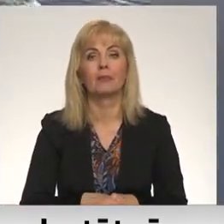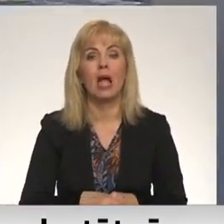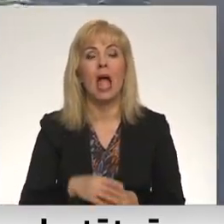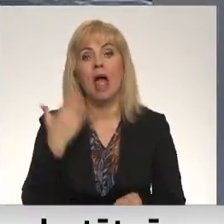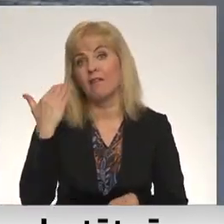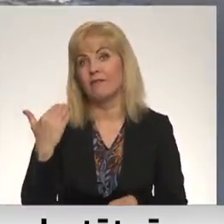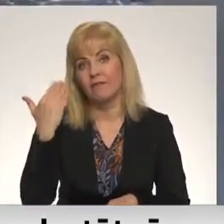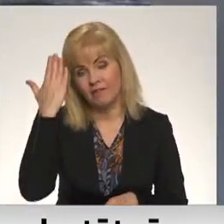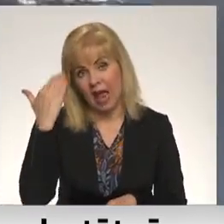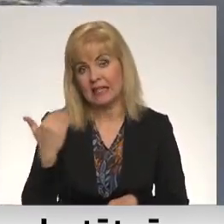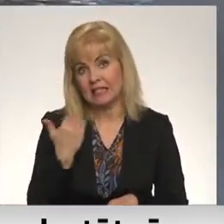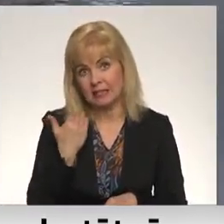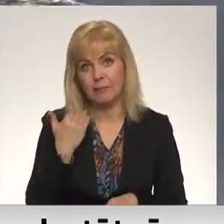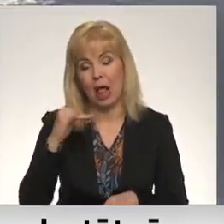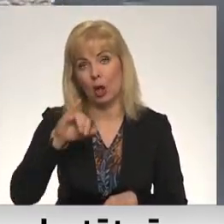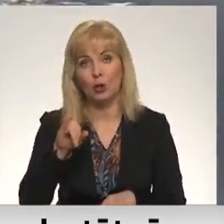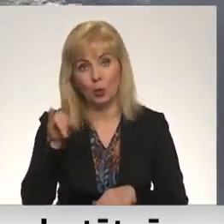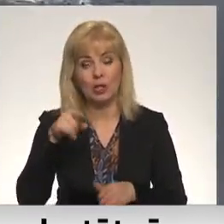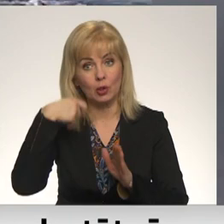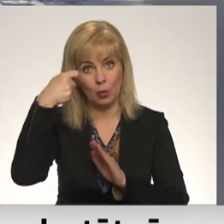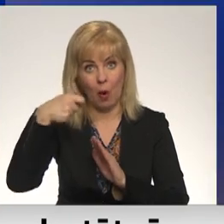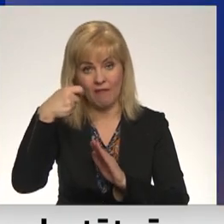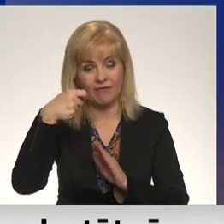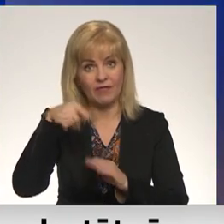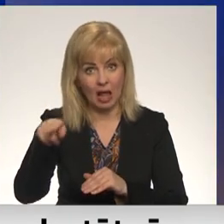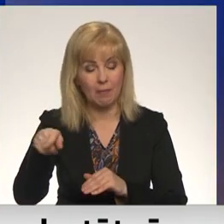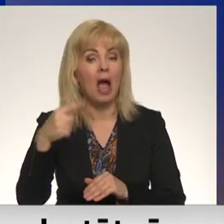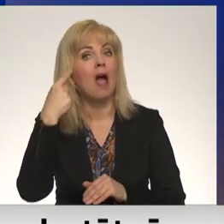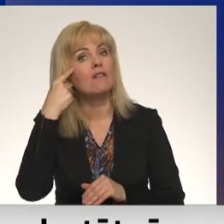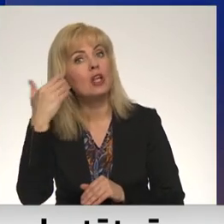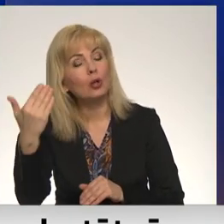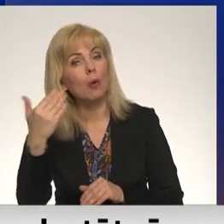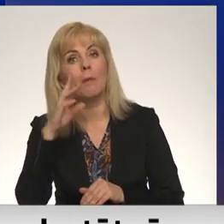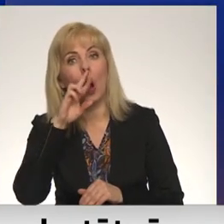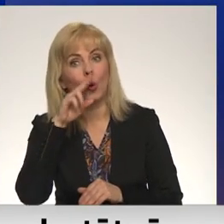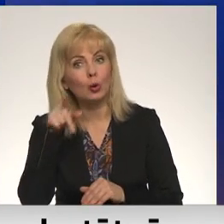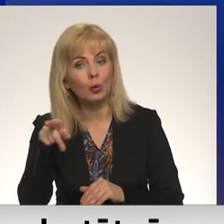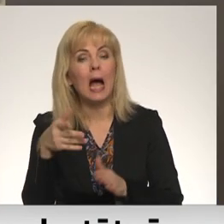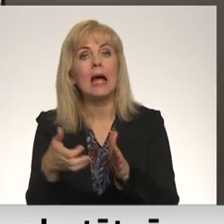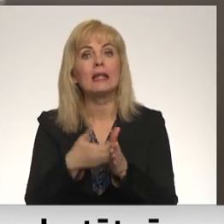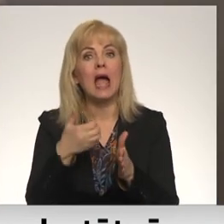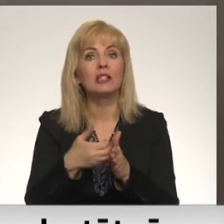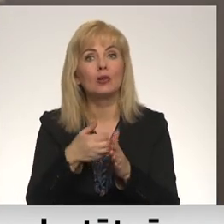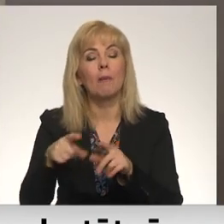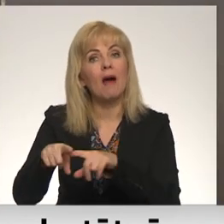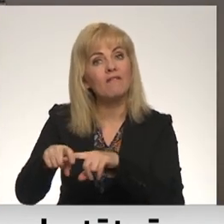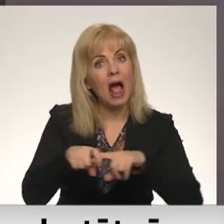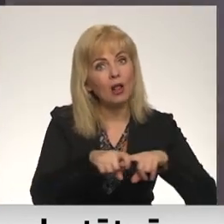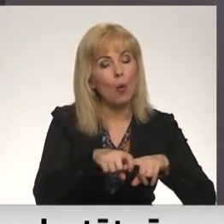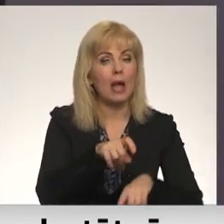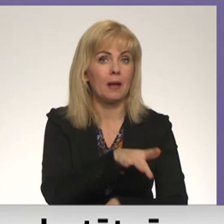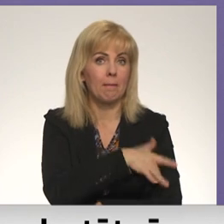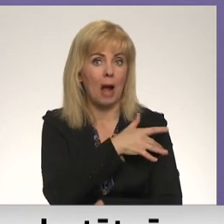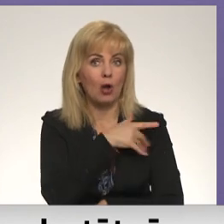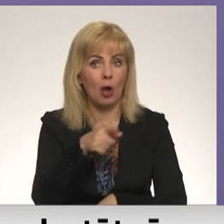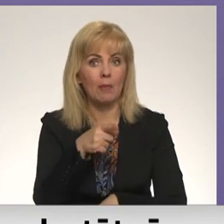Ventspilnieks Juris Sviķis, kuram izdevās negadījumu nofilmēt, stāsta, ka viņa prāt lielākā kļūda bijusi neizmantot velkoņu pakalpojumus. Viņš nāca